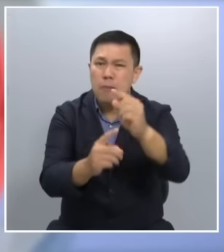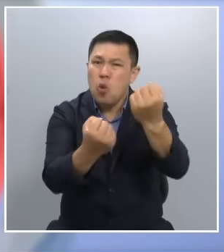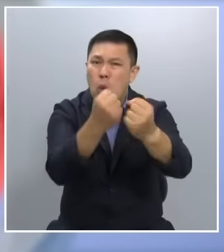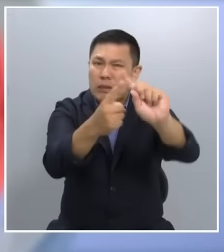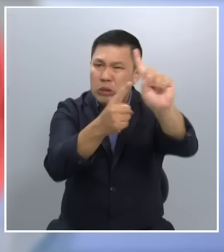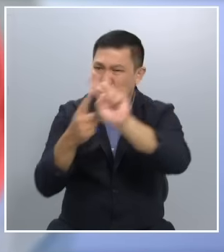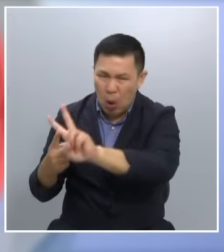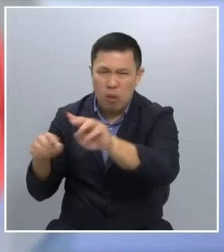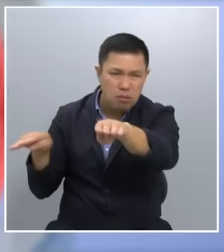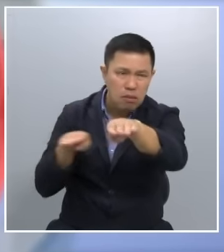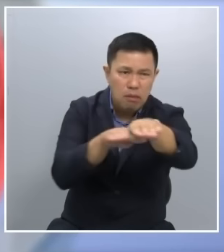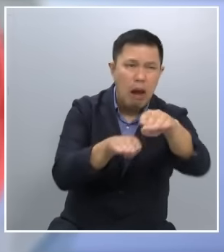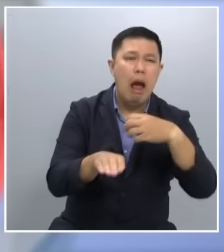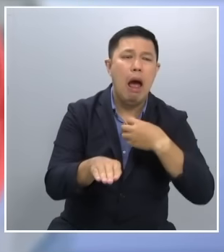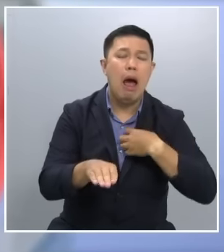าแล้ว